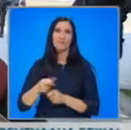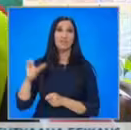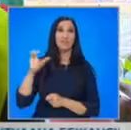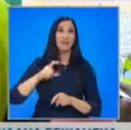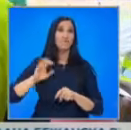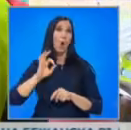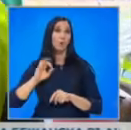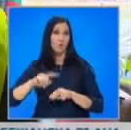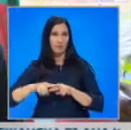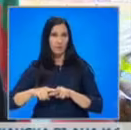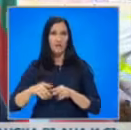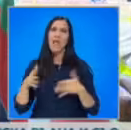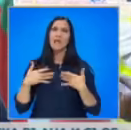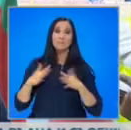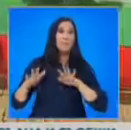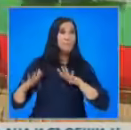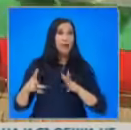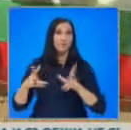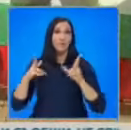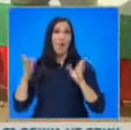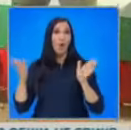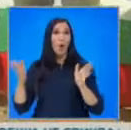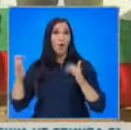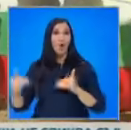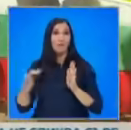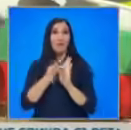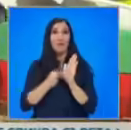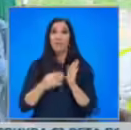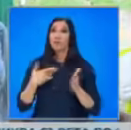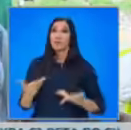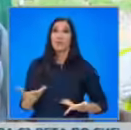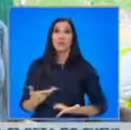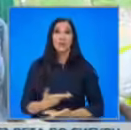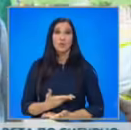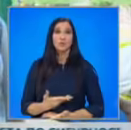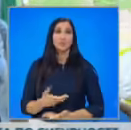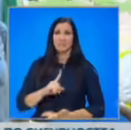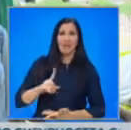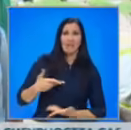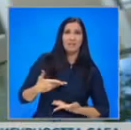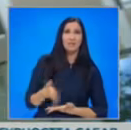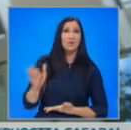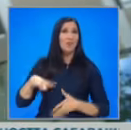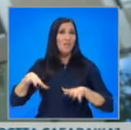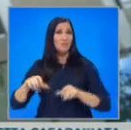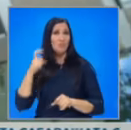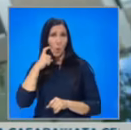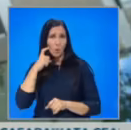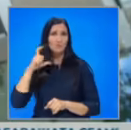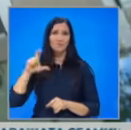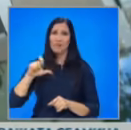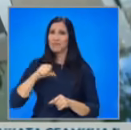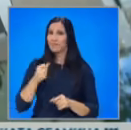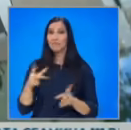и ноември. Но искаме някакво решение с конкретни дати. Нас не интересува дали е на власт Бойко Борисов, дали е на власт Стефан Янев. Решението